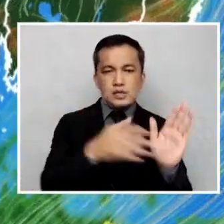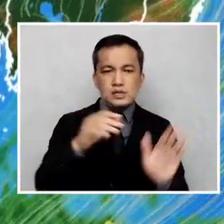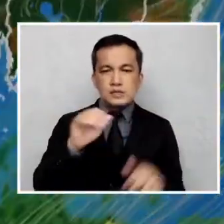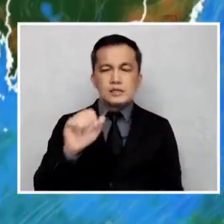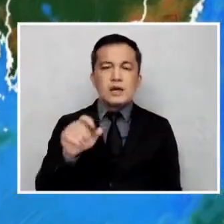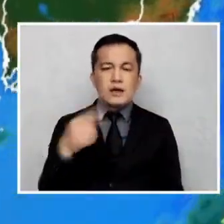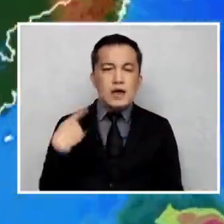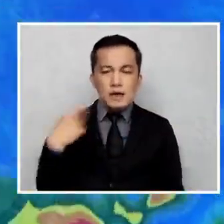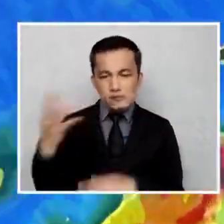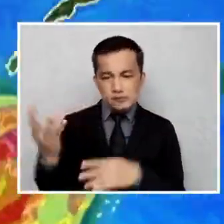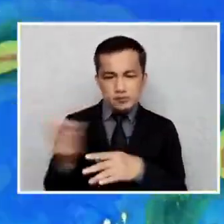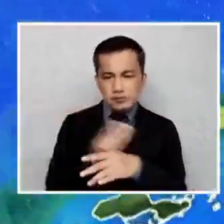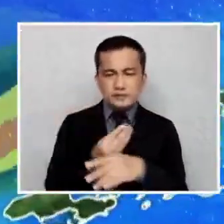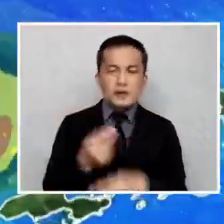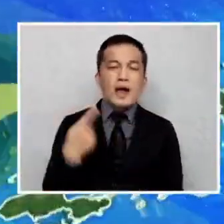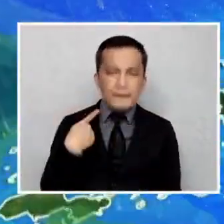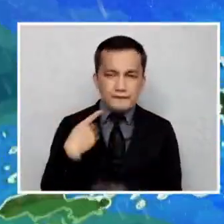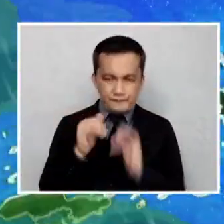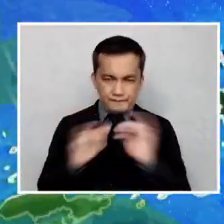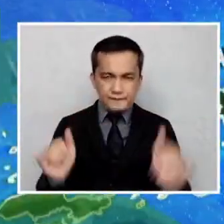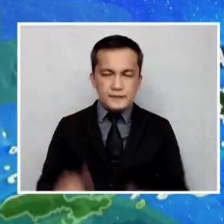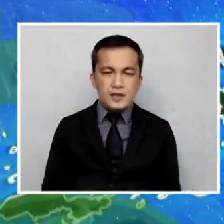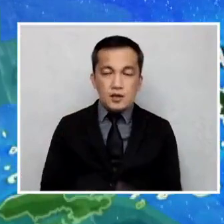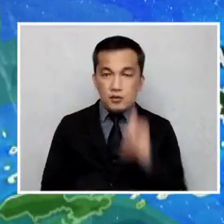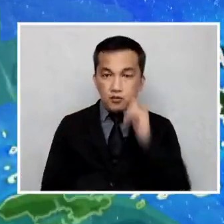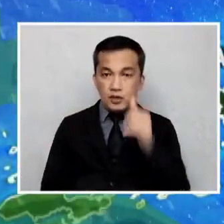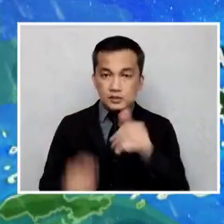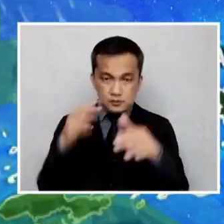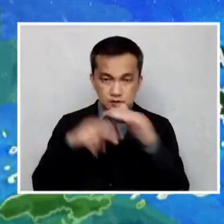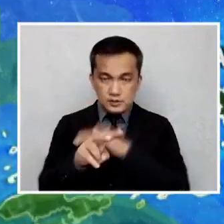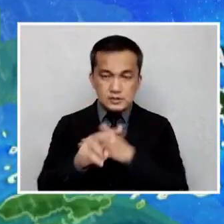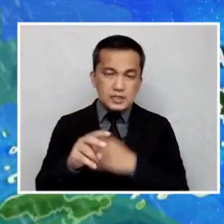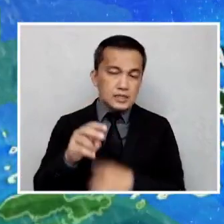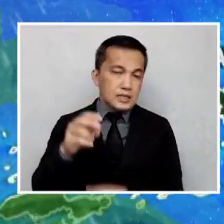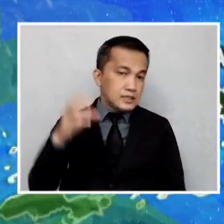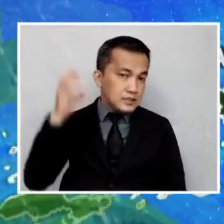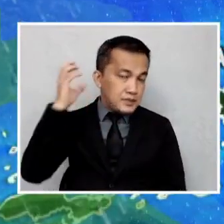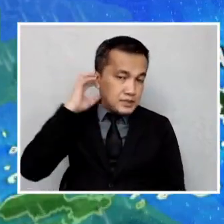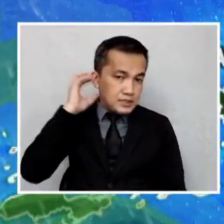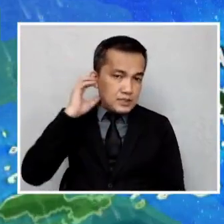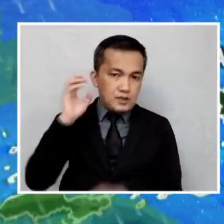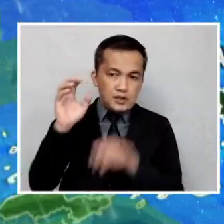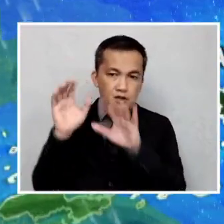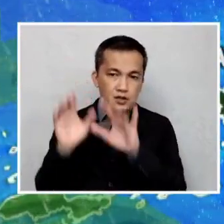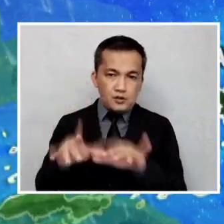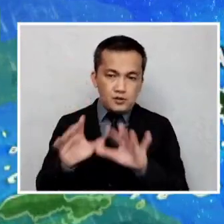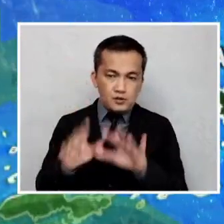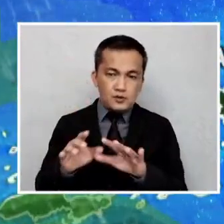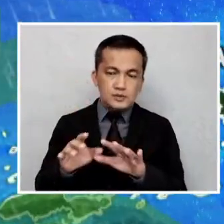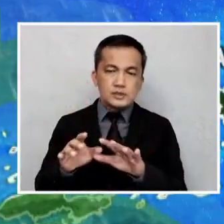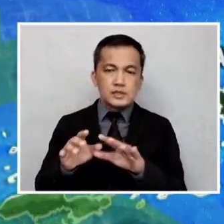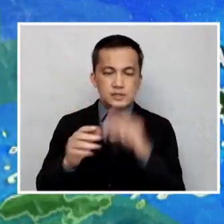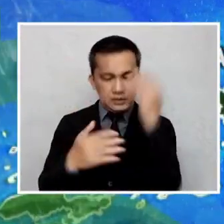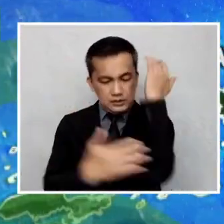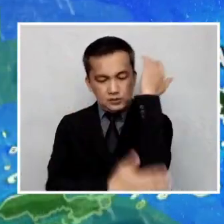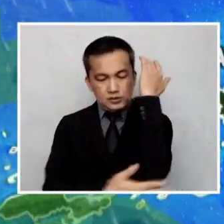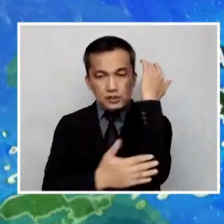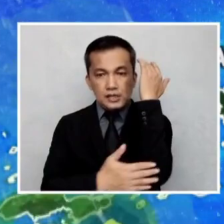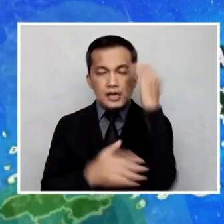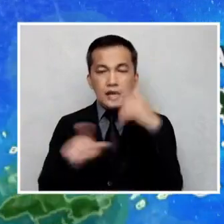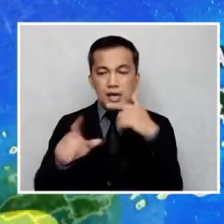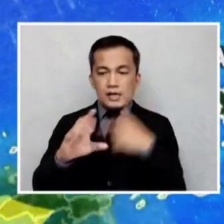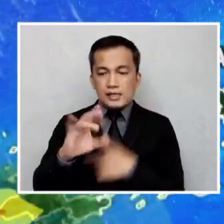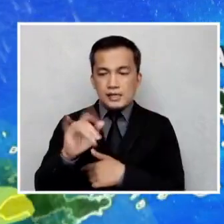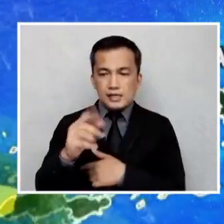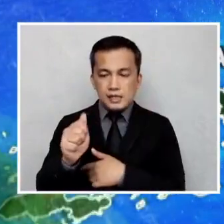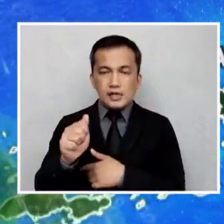Sa rainfall forecast ng The Weather Company para bukas sa Mindanao, uulan sa ilang bahagi po ng Caraga at Davao Region sa umaga hanggang